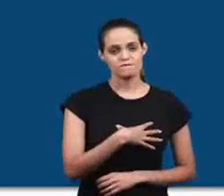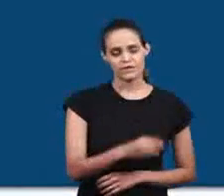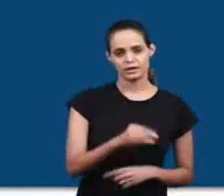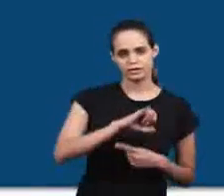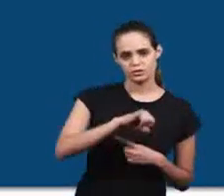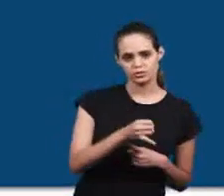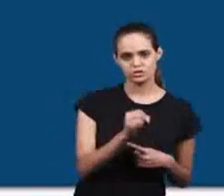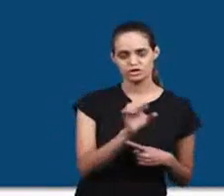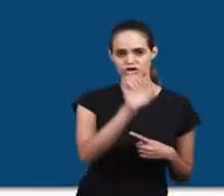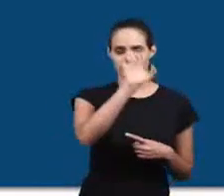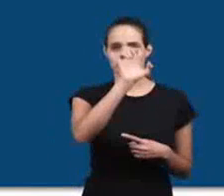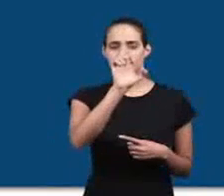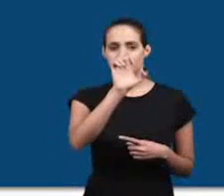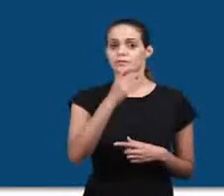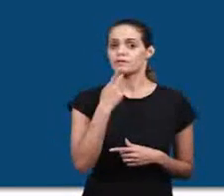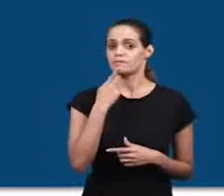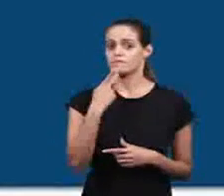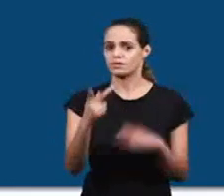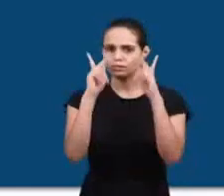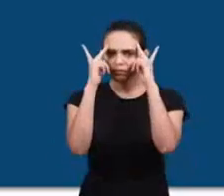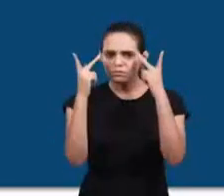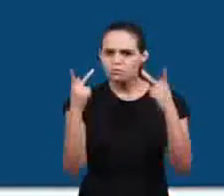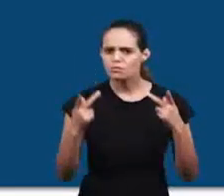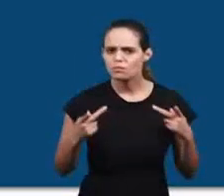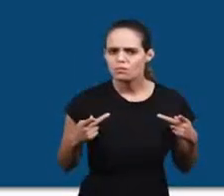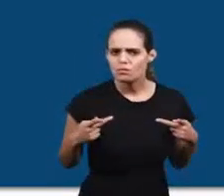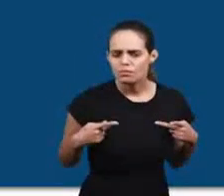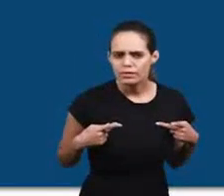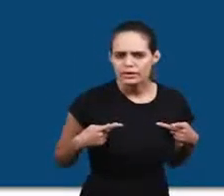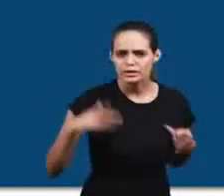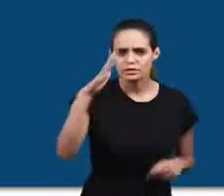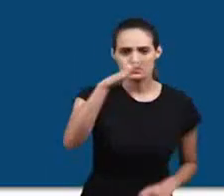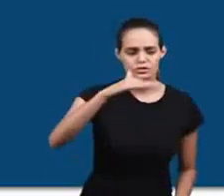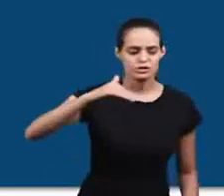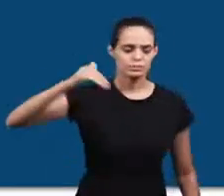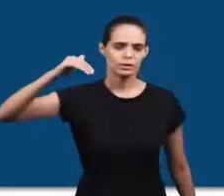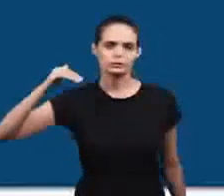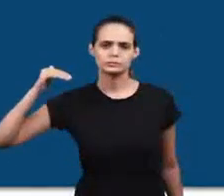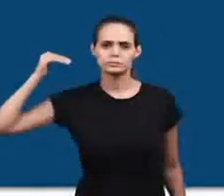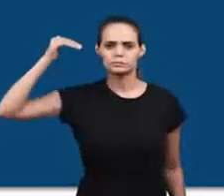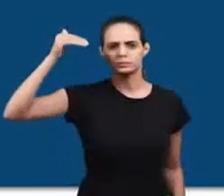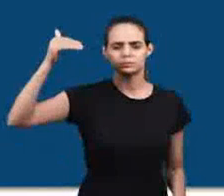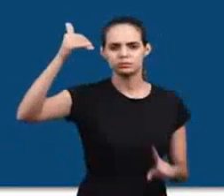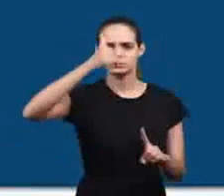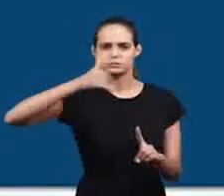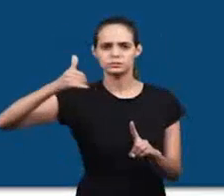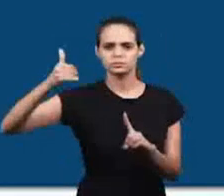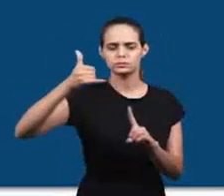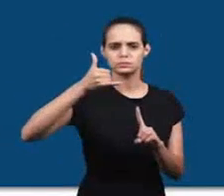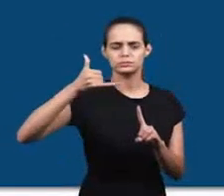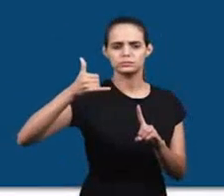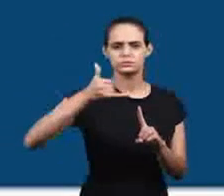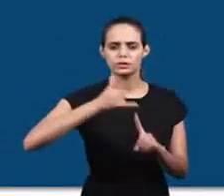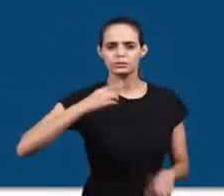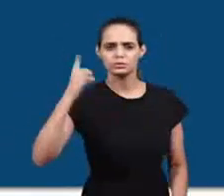Buch Samuel, Kapitel 23, Vers 1 ist. Dies sind die letzten Worte Davids. Es spricht